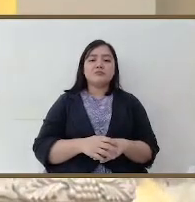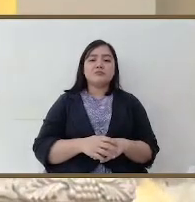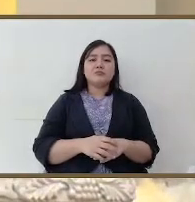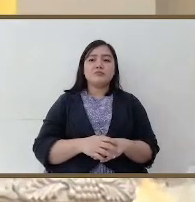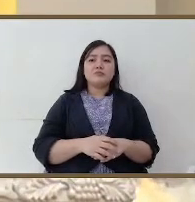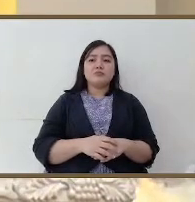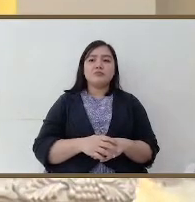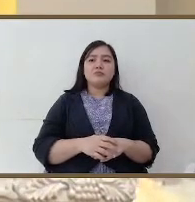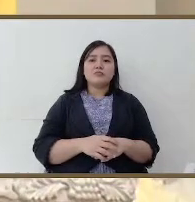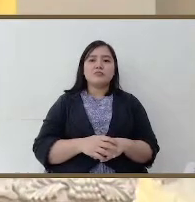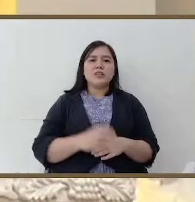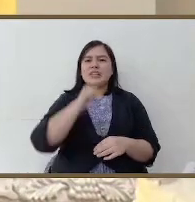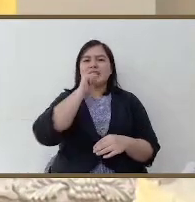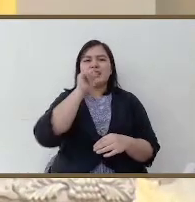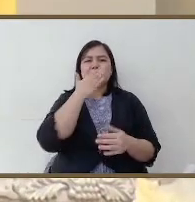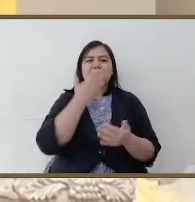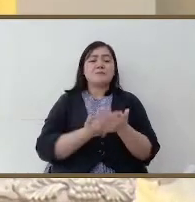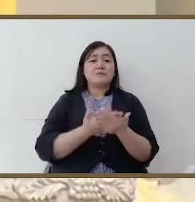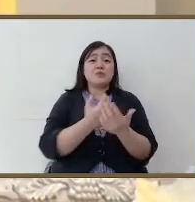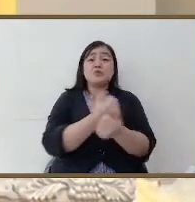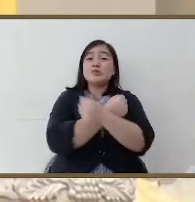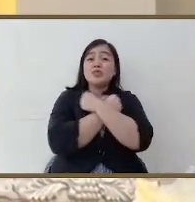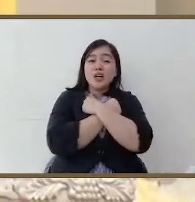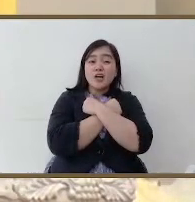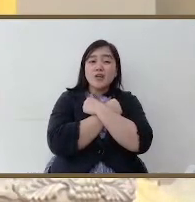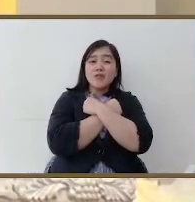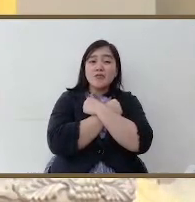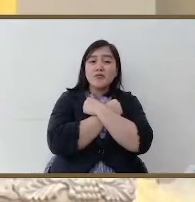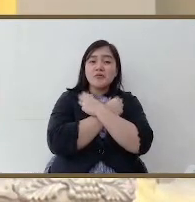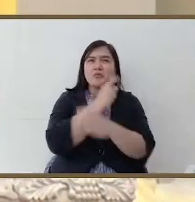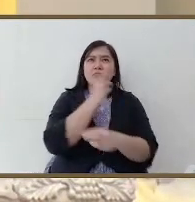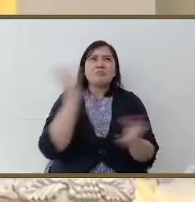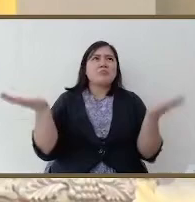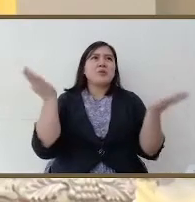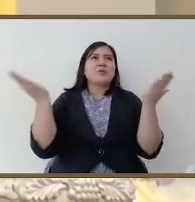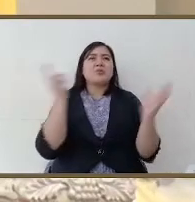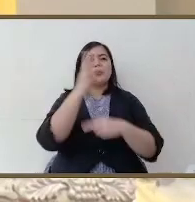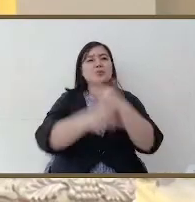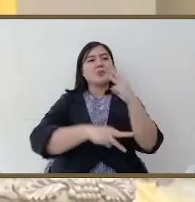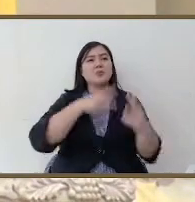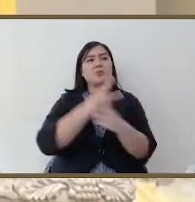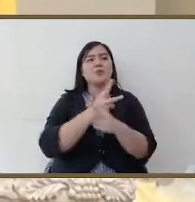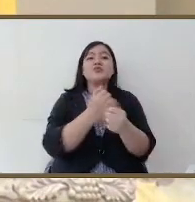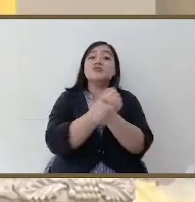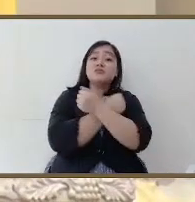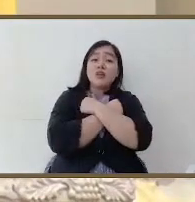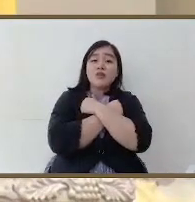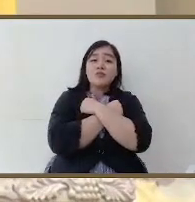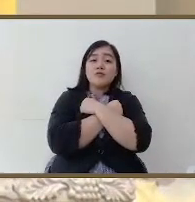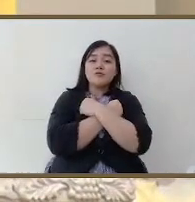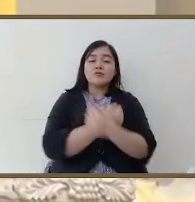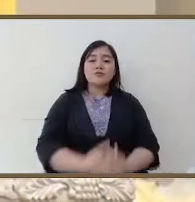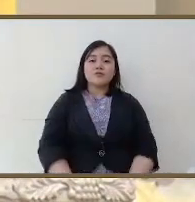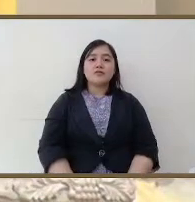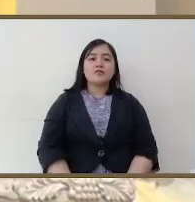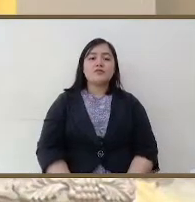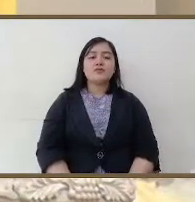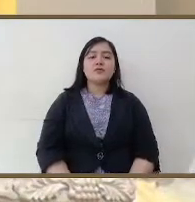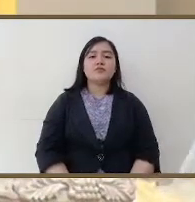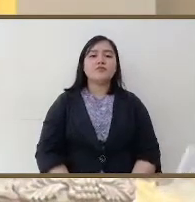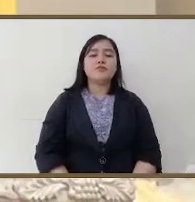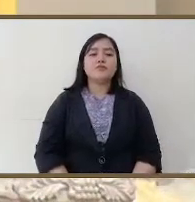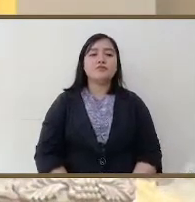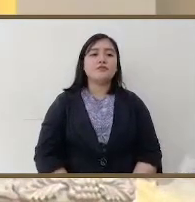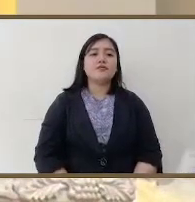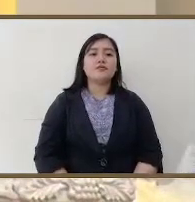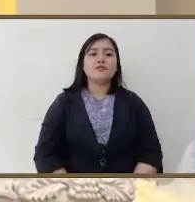ho nanggaling sa Diyos? Eros? Erotic love? Filet love? Listen, walang mabubuong pamilya po yan, mga